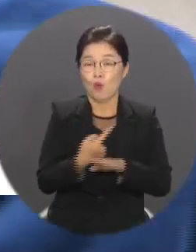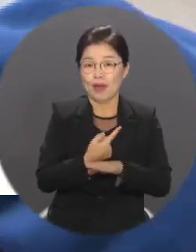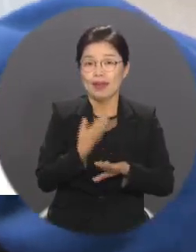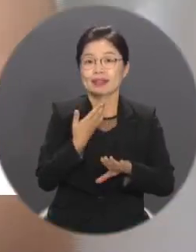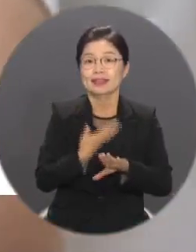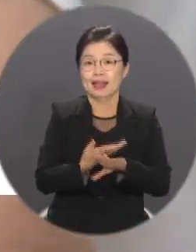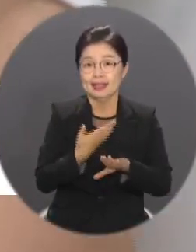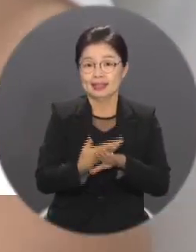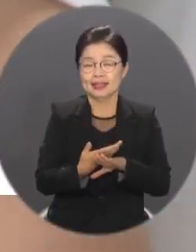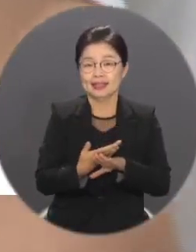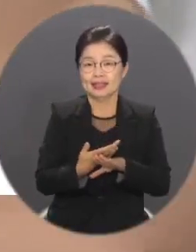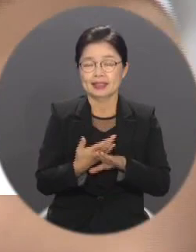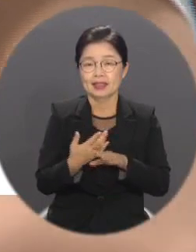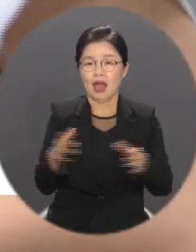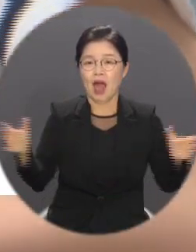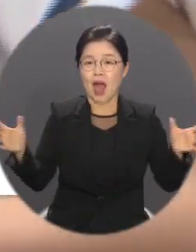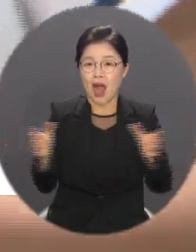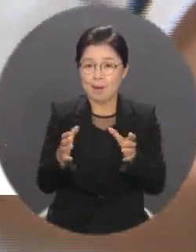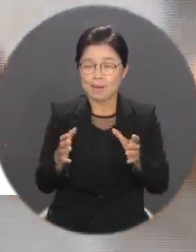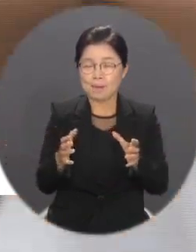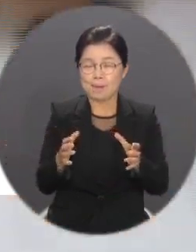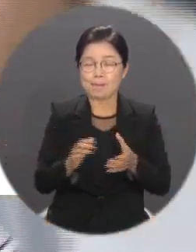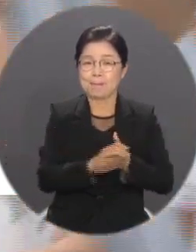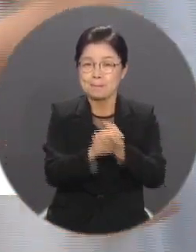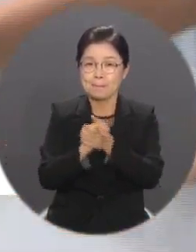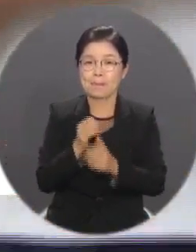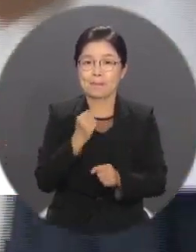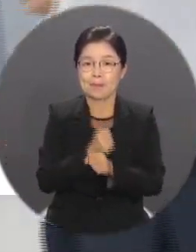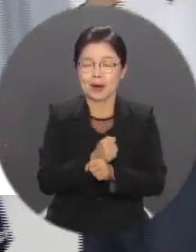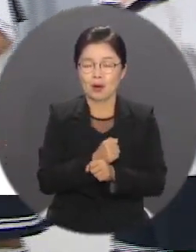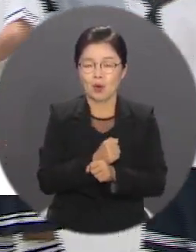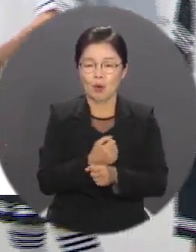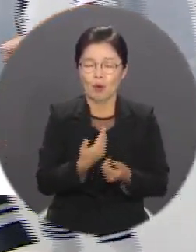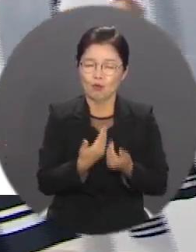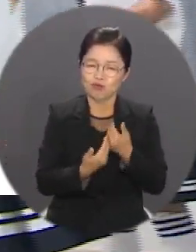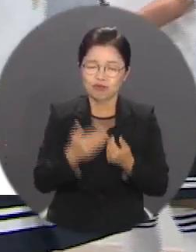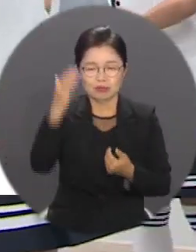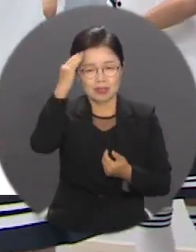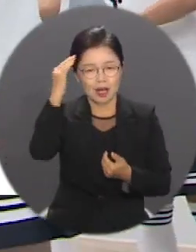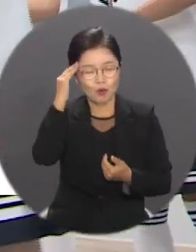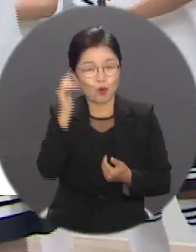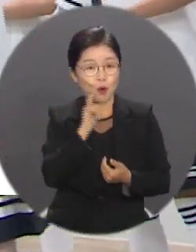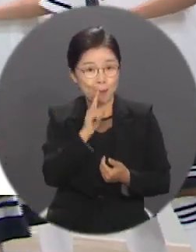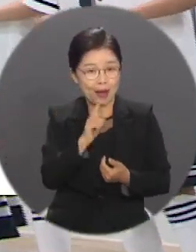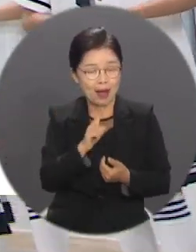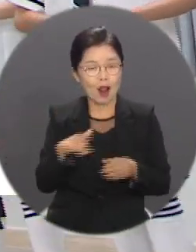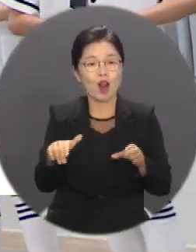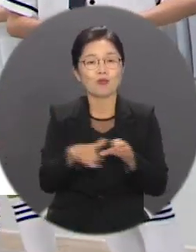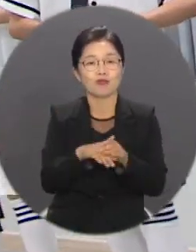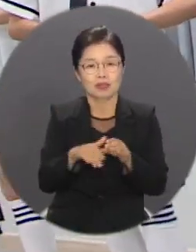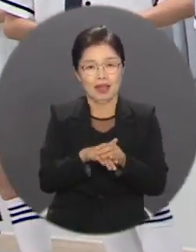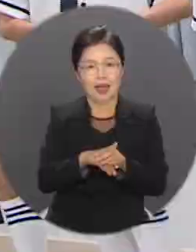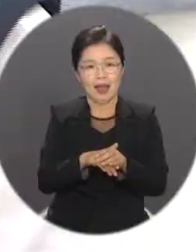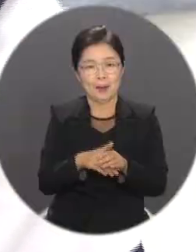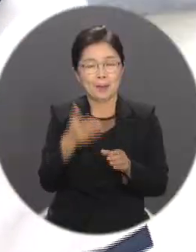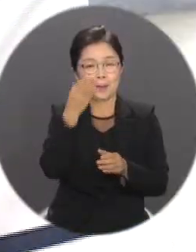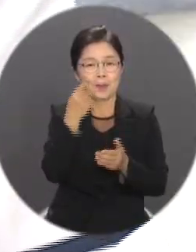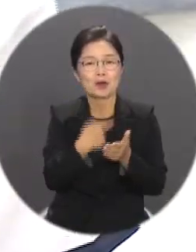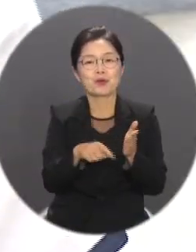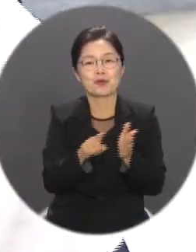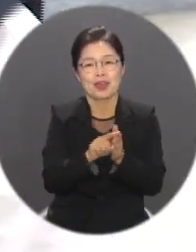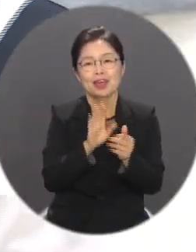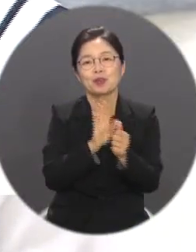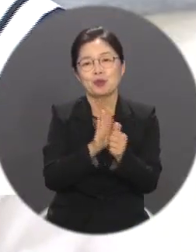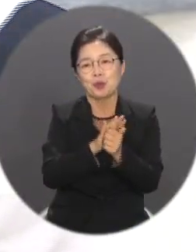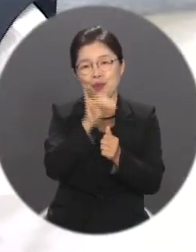또래들과 화합하게 만들어주고 아직 어색한 한국말과 한국 문화에 적응할 수 있도록 도움을 줍니다 크라이